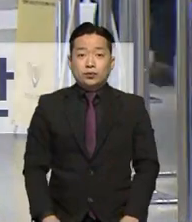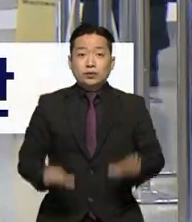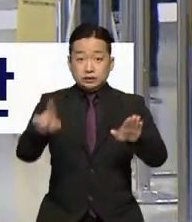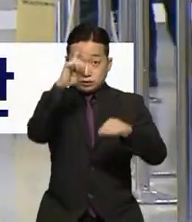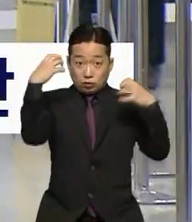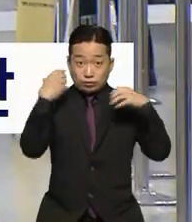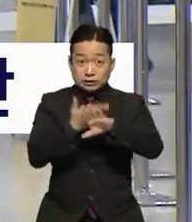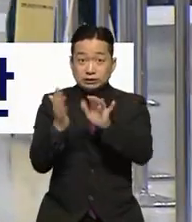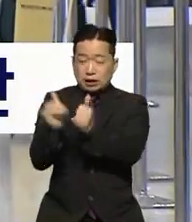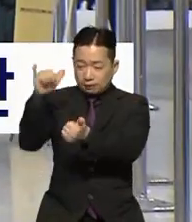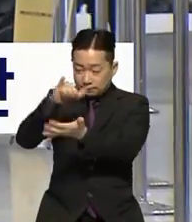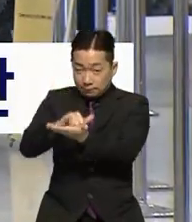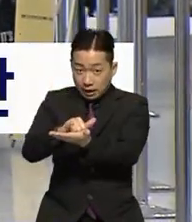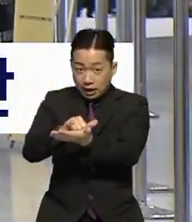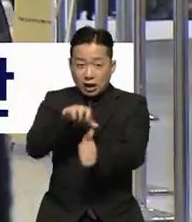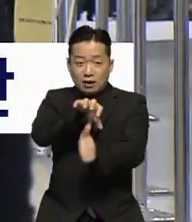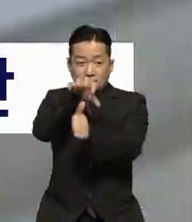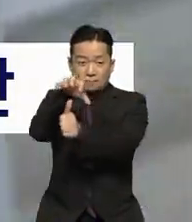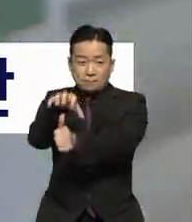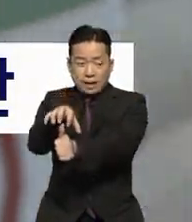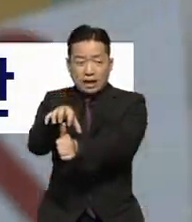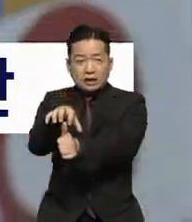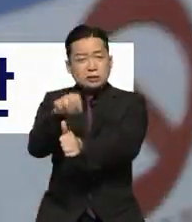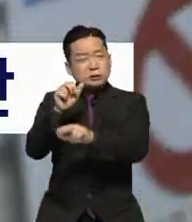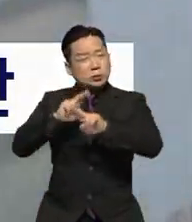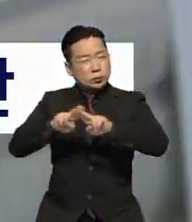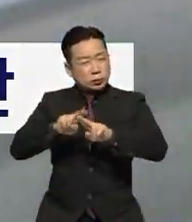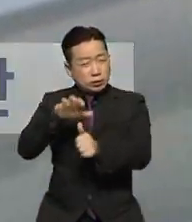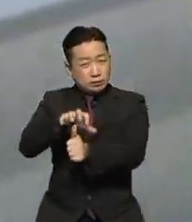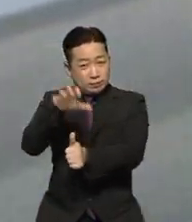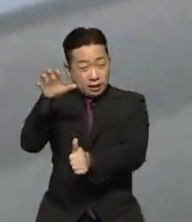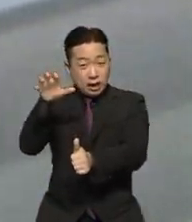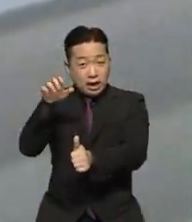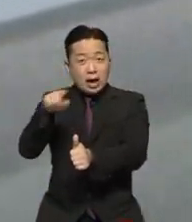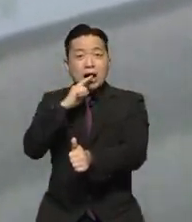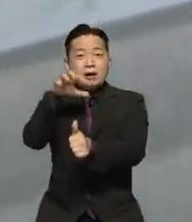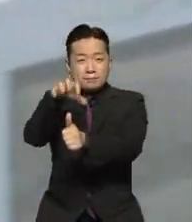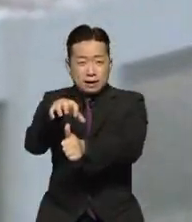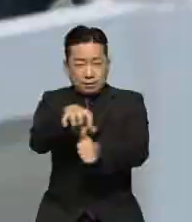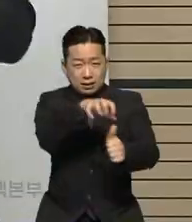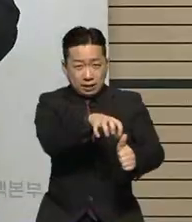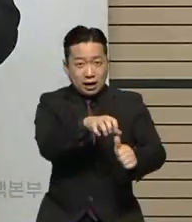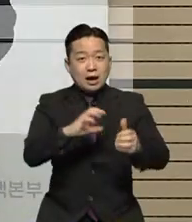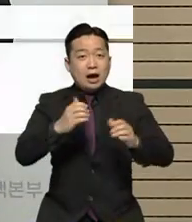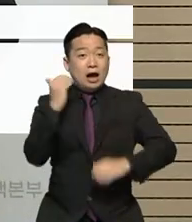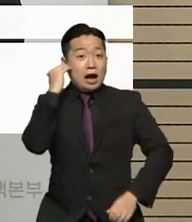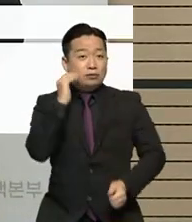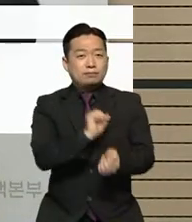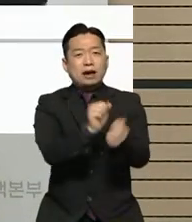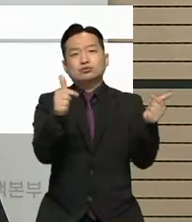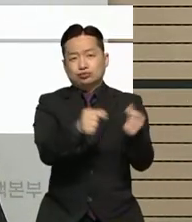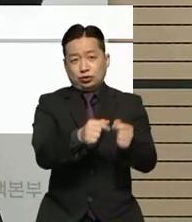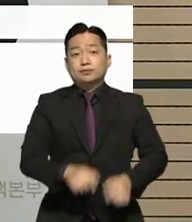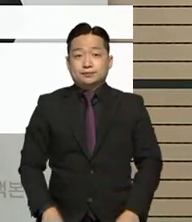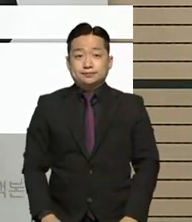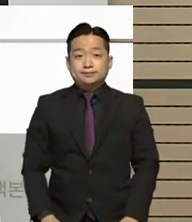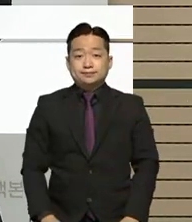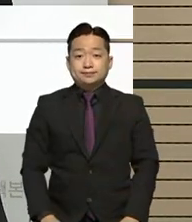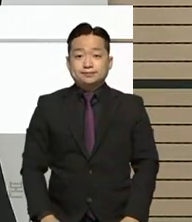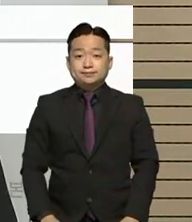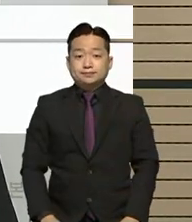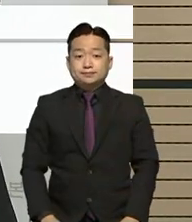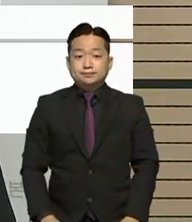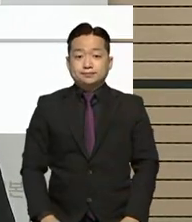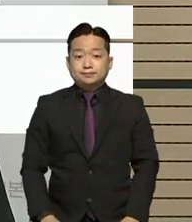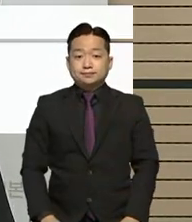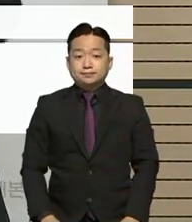정부는 해외 입국자의 격리 면제를 최소화해 국내 확산을 차단한다는 계획입니다. 최근에 외국인 확진자 발생 비중이 2주